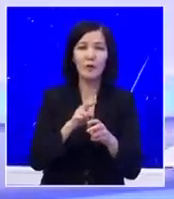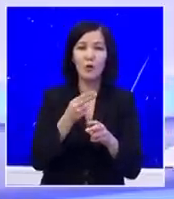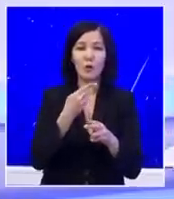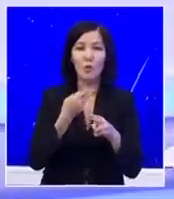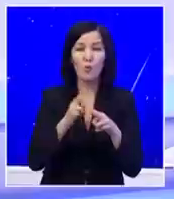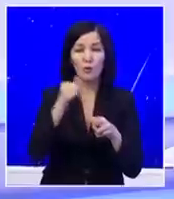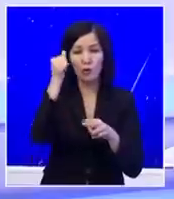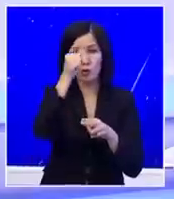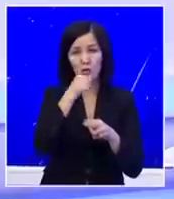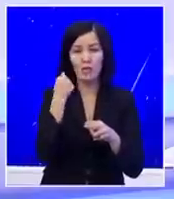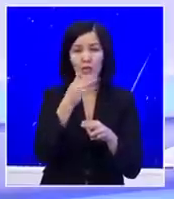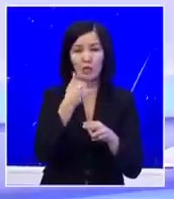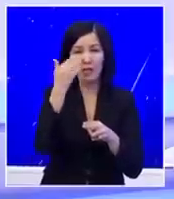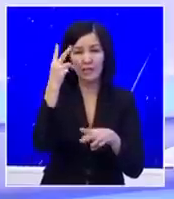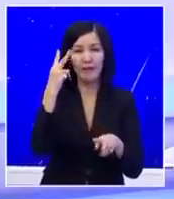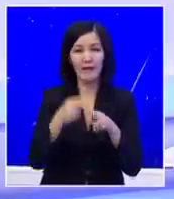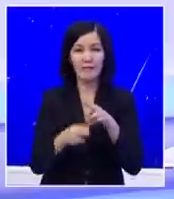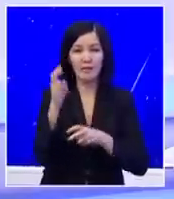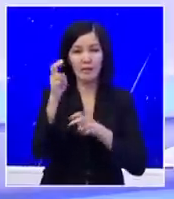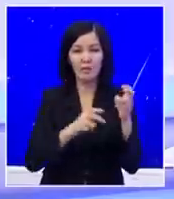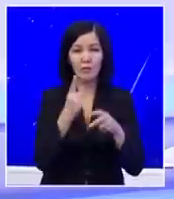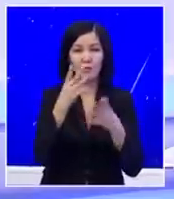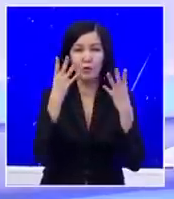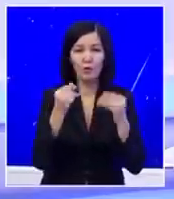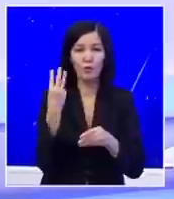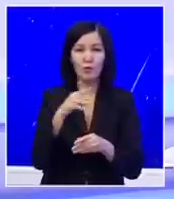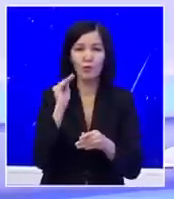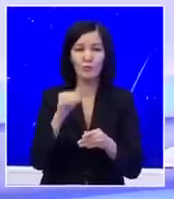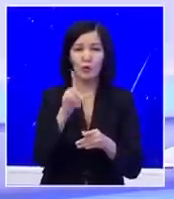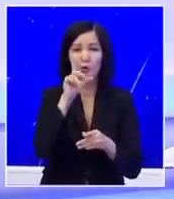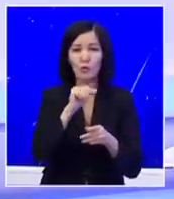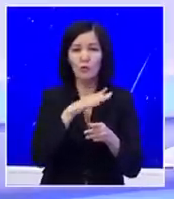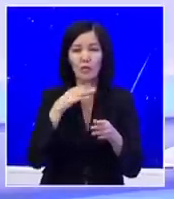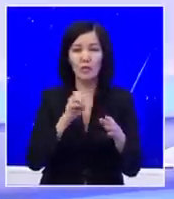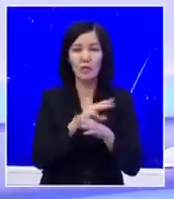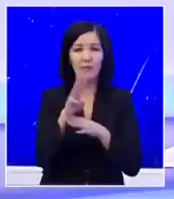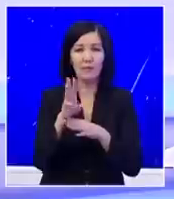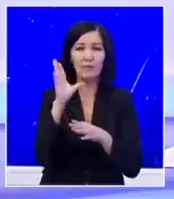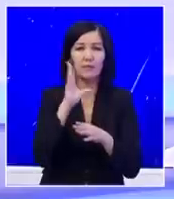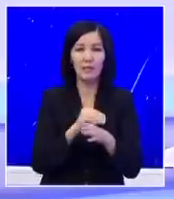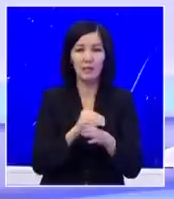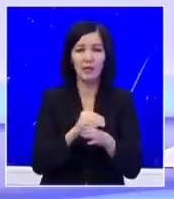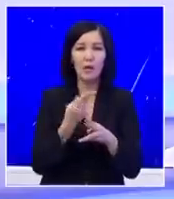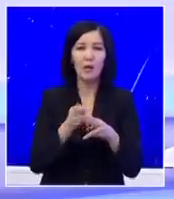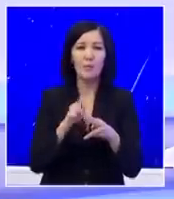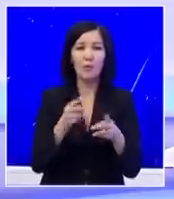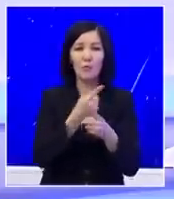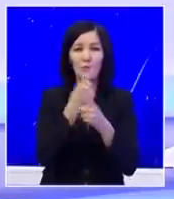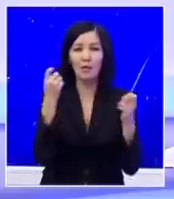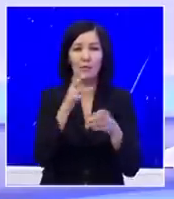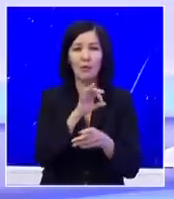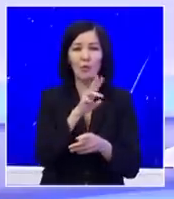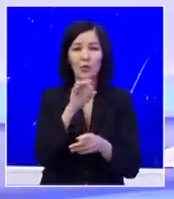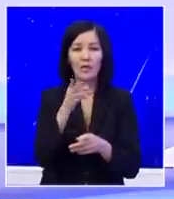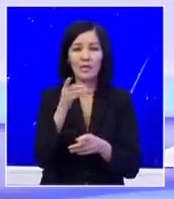аяқталады. Кәсіпорында жылына 30 мың тонна өнім өндіріліп, өңірдің құс етіне деген қажеттілігінің басым бөлігі өтемек.